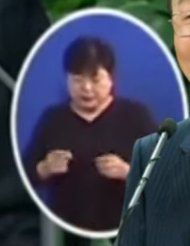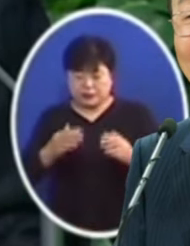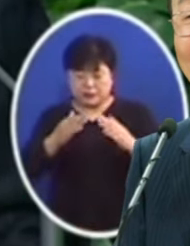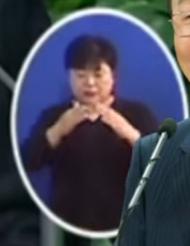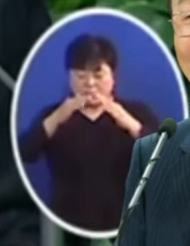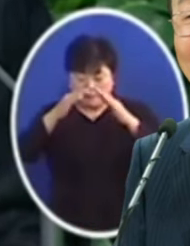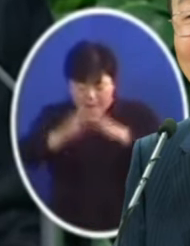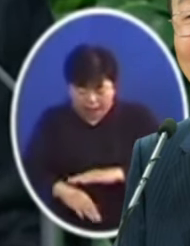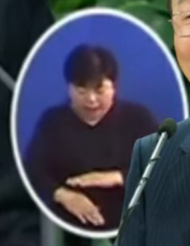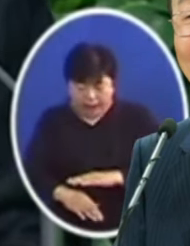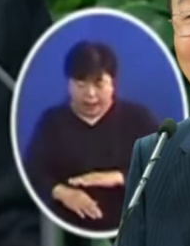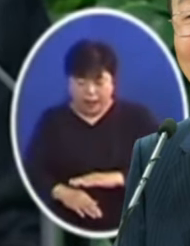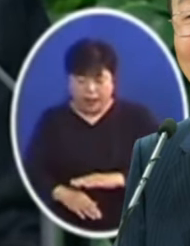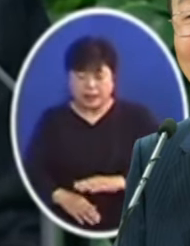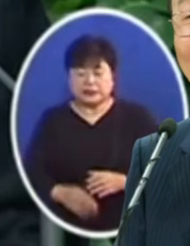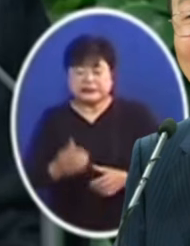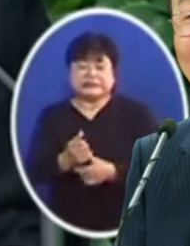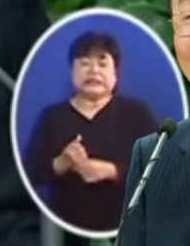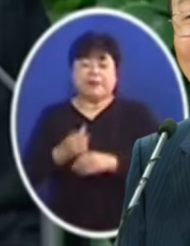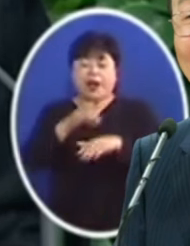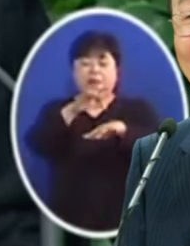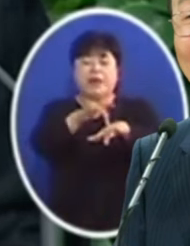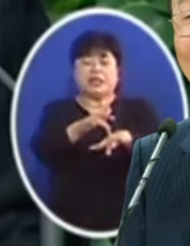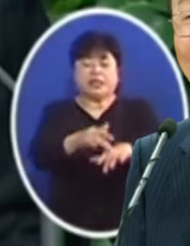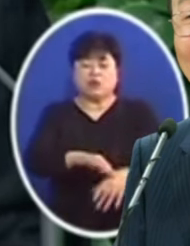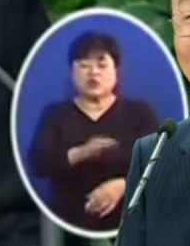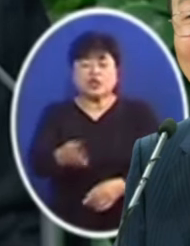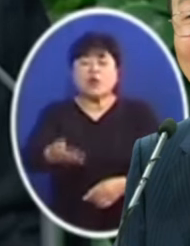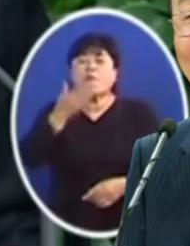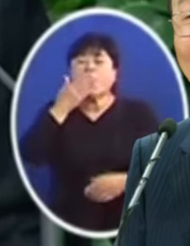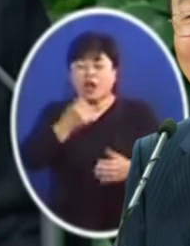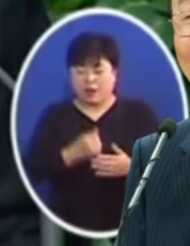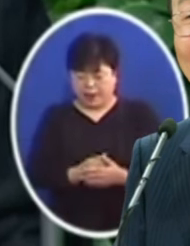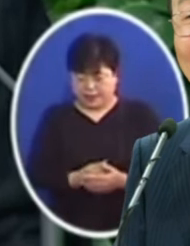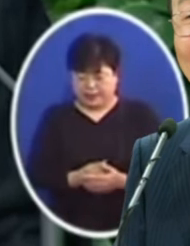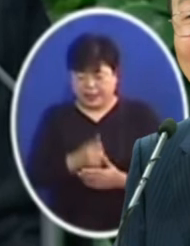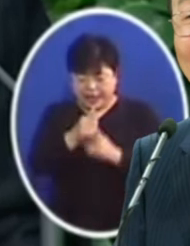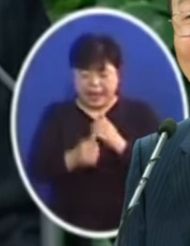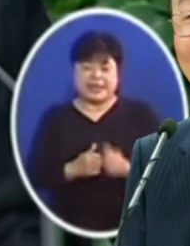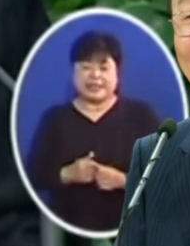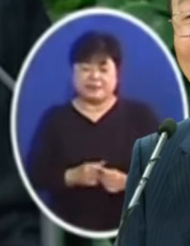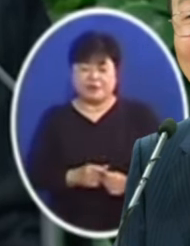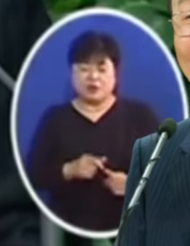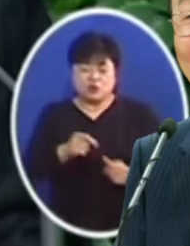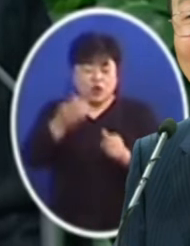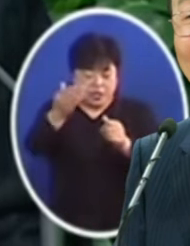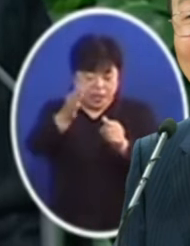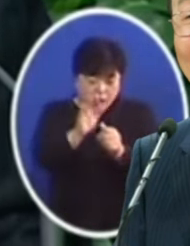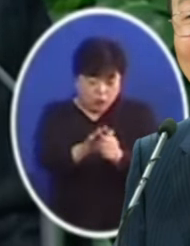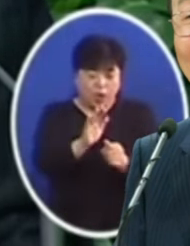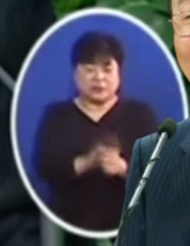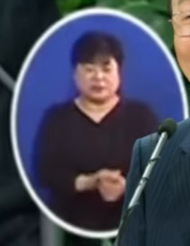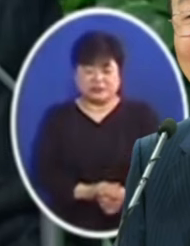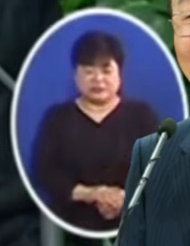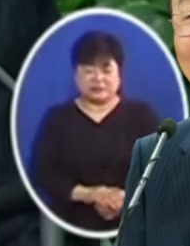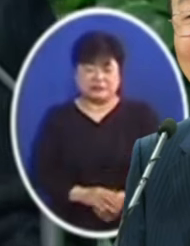하는데 우리 하나님께서는 우리를 새 사냥꾼의 올무에서 우리를 건져주시고 극한